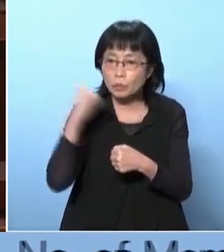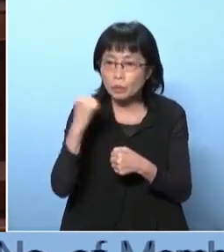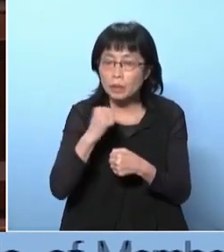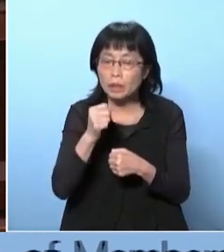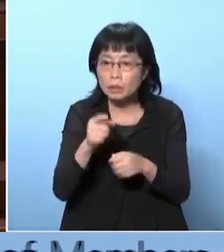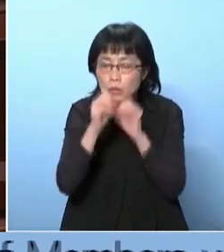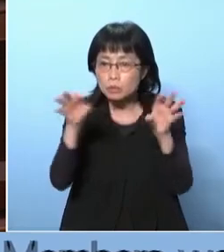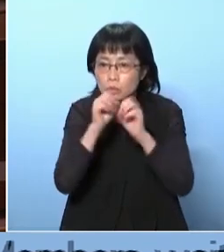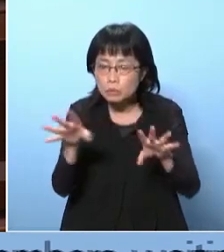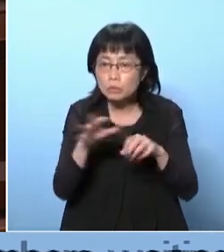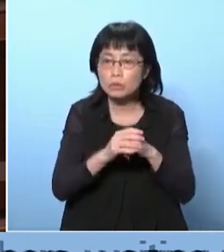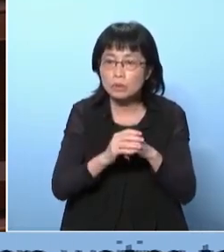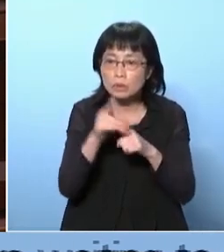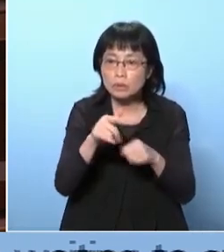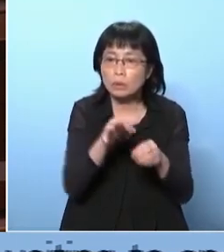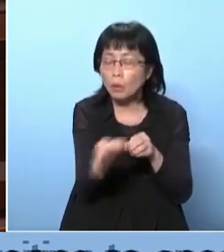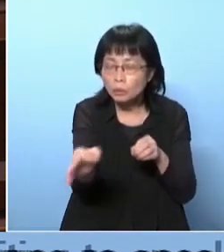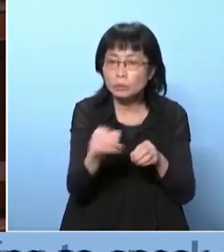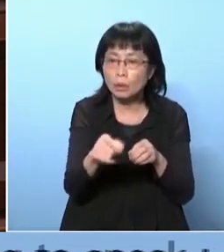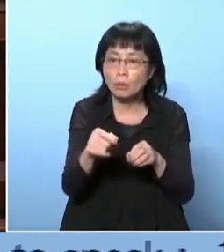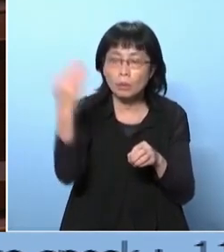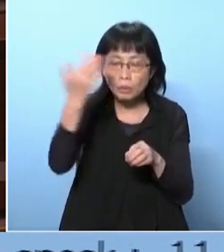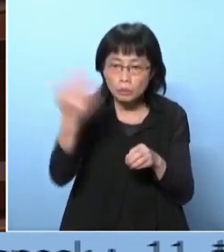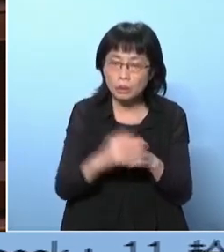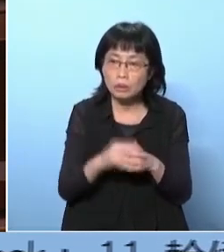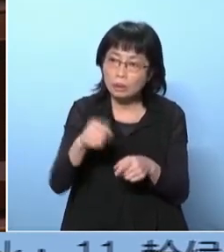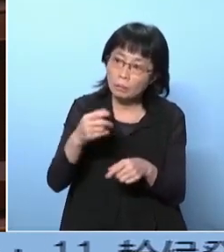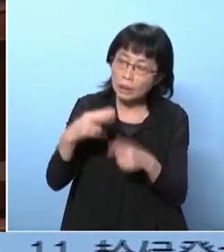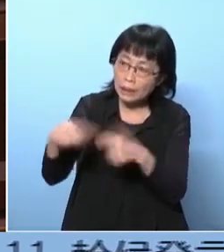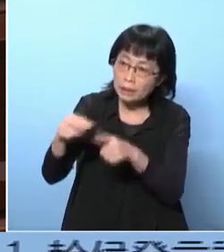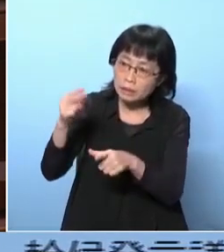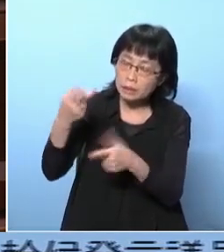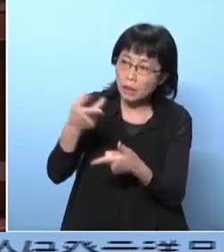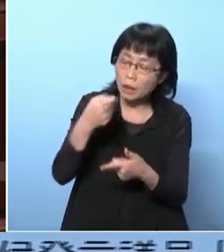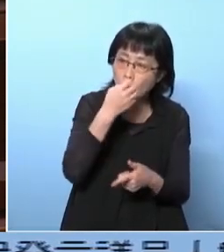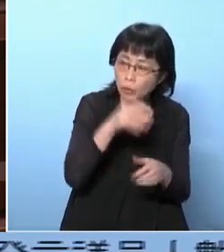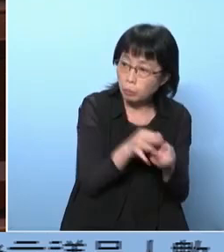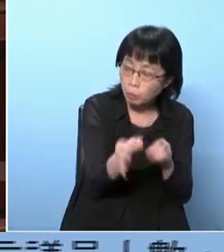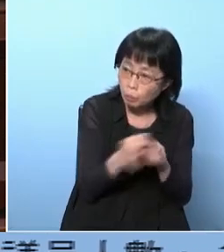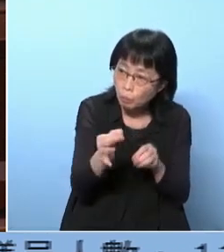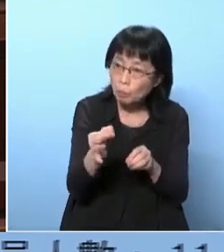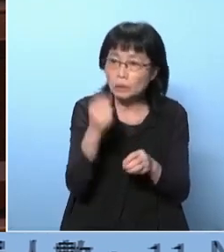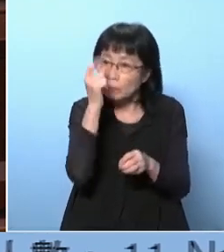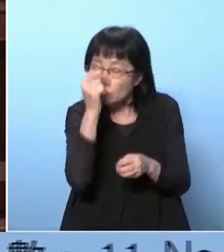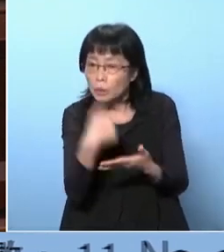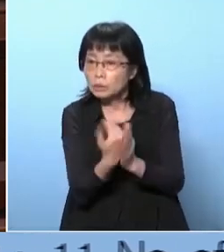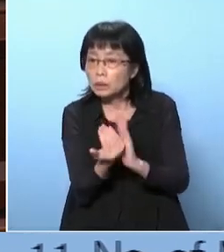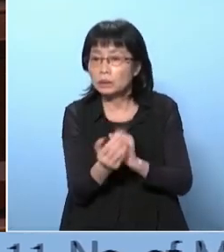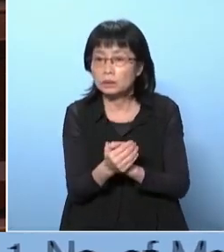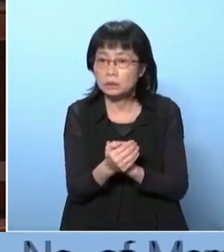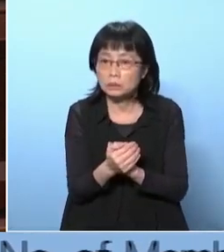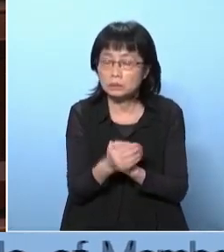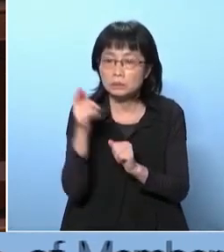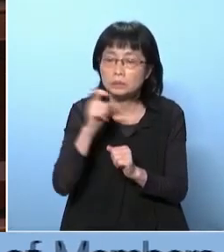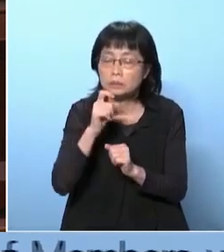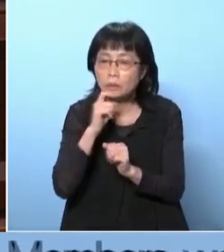徑宣傳海島旅遊，向遊客介紹香港的島嶼的特色。旅遊事務處先後